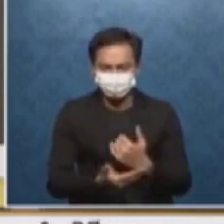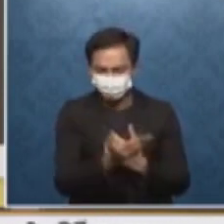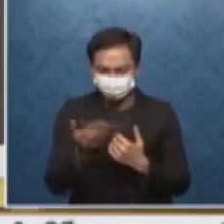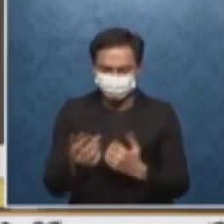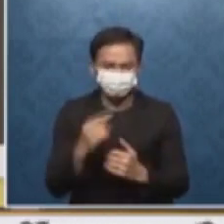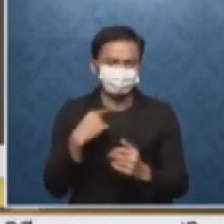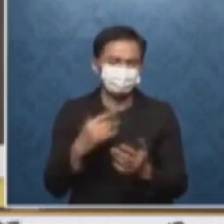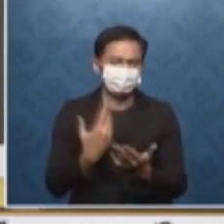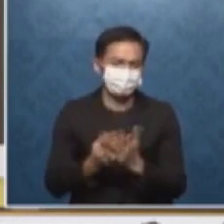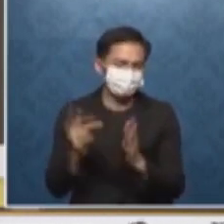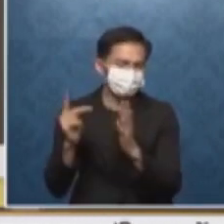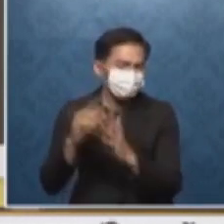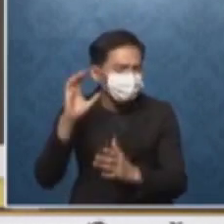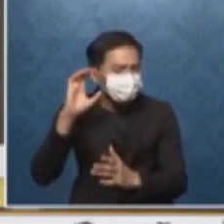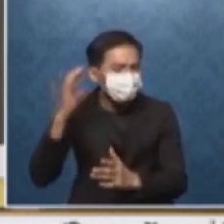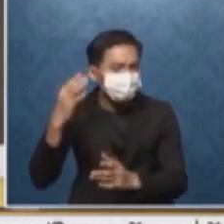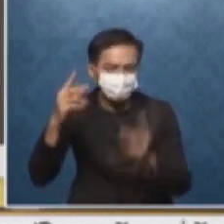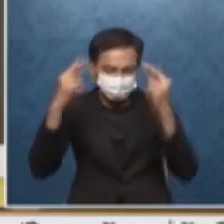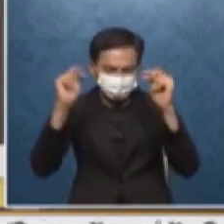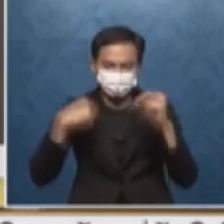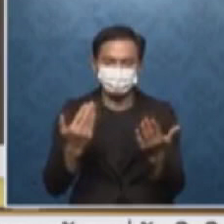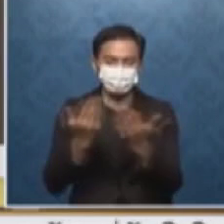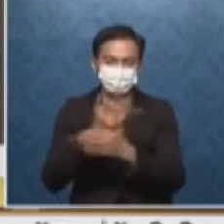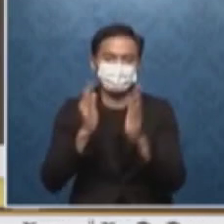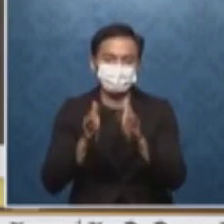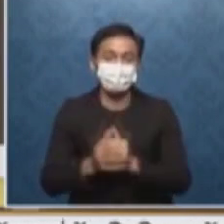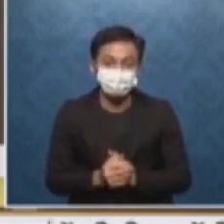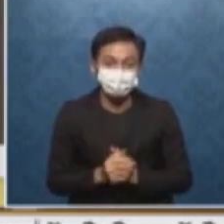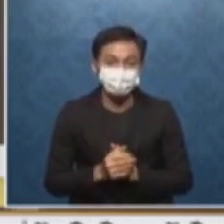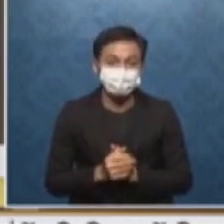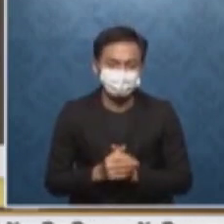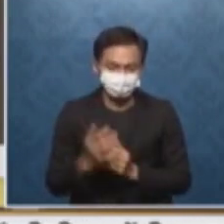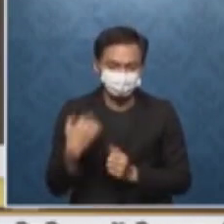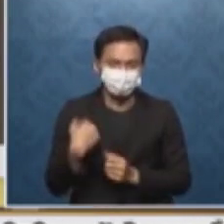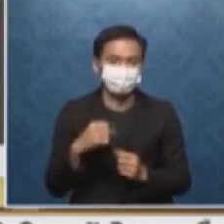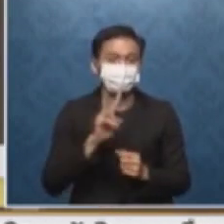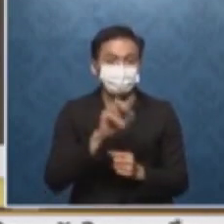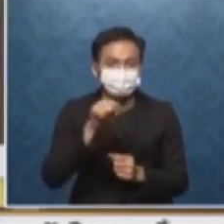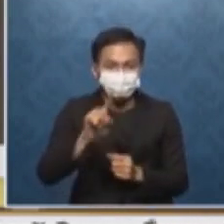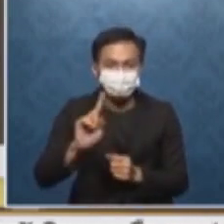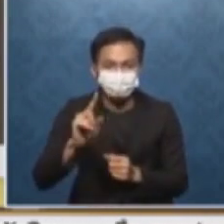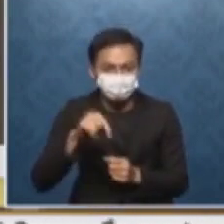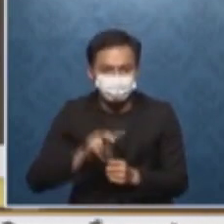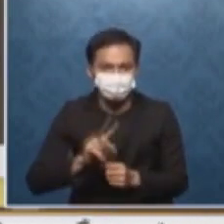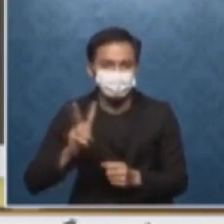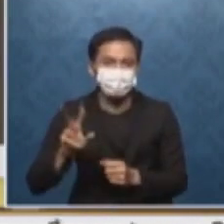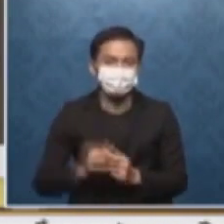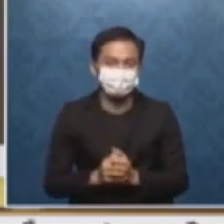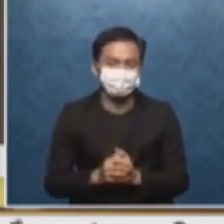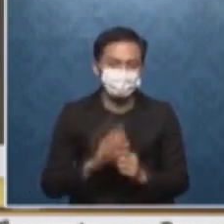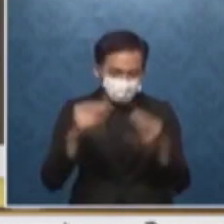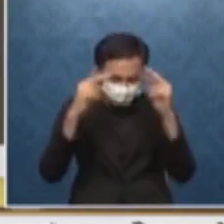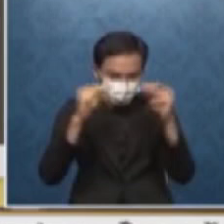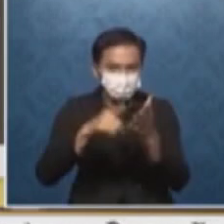หรือคนใช้ให้ท่านเปลี่ยนคนครับเปลี่ยนคนมีทางออกย่อย2.12.2ครับ 2.1ท่านลาออกไปเลยครับ